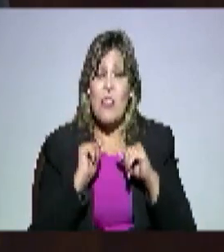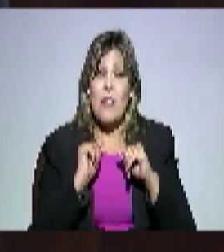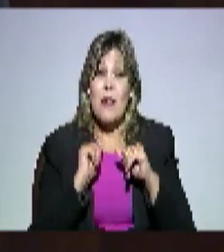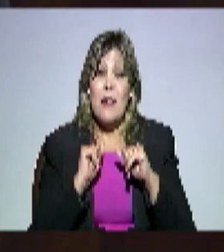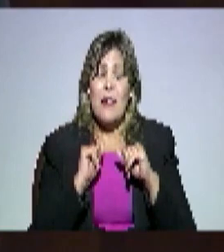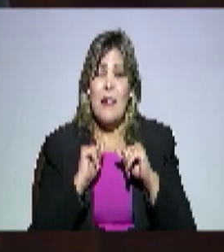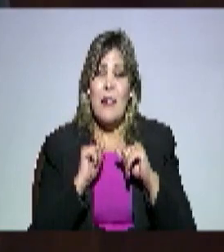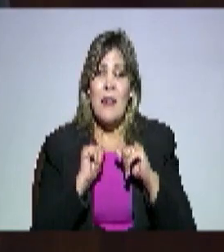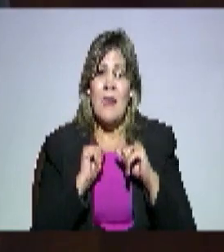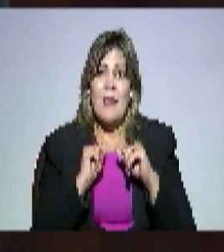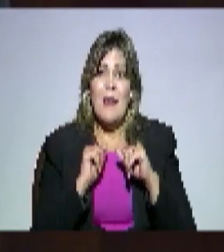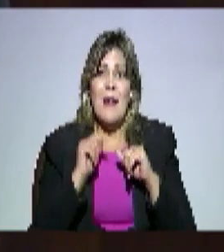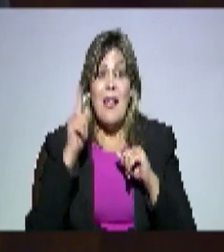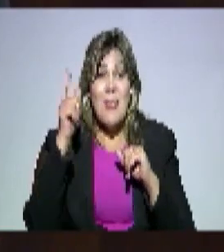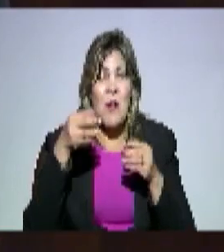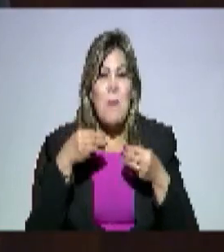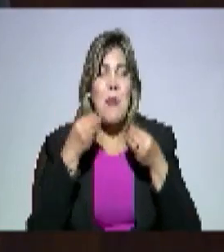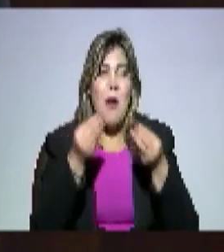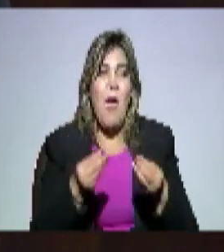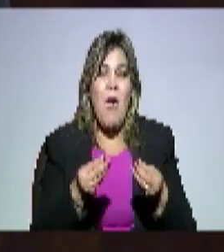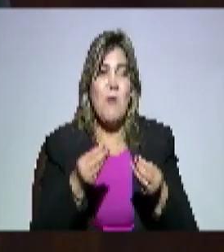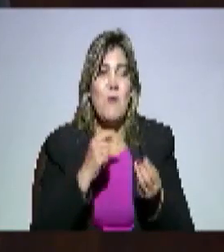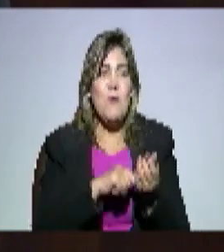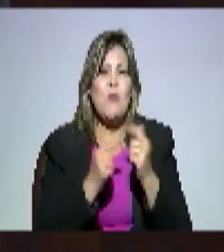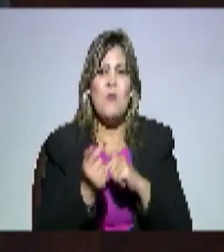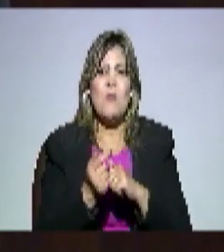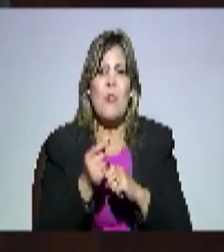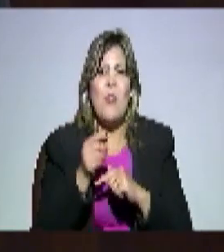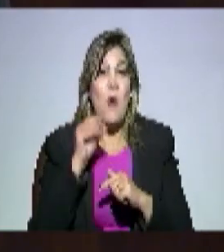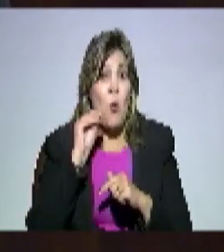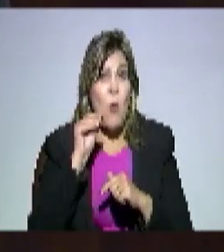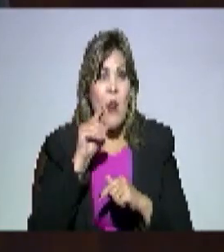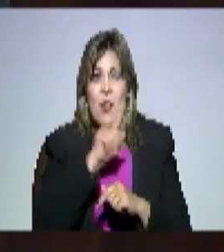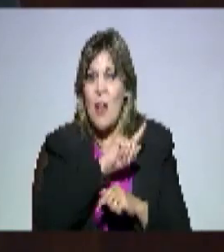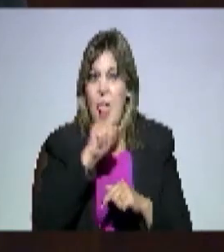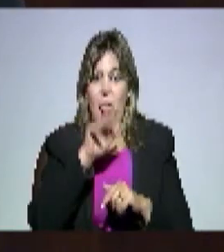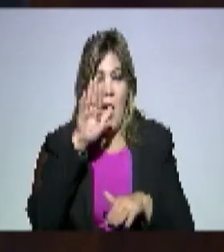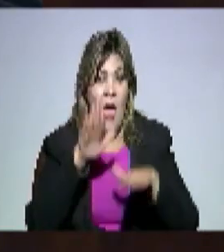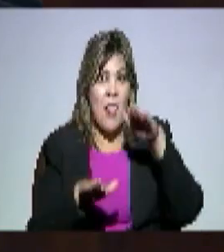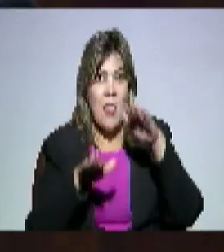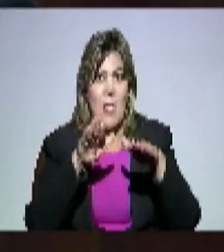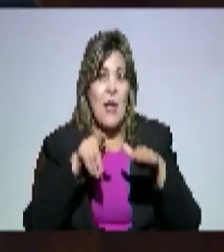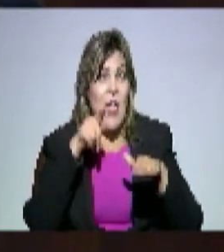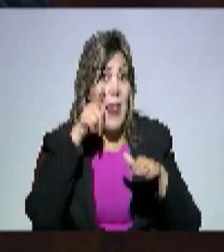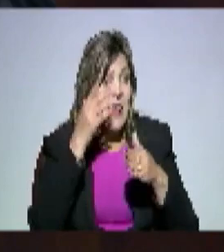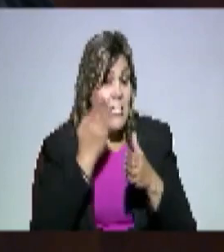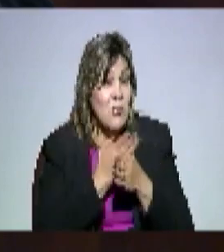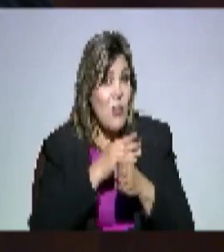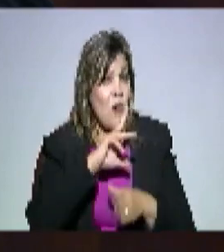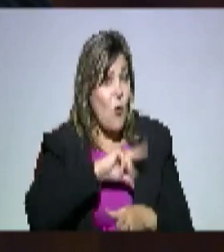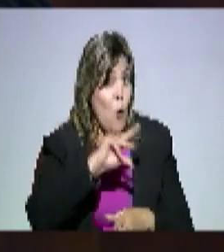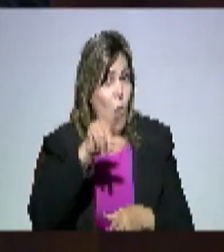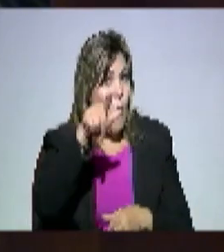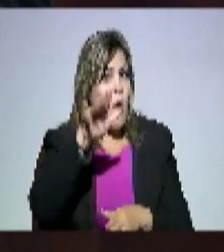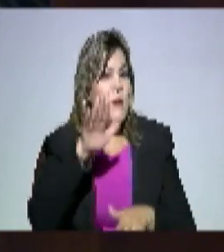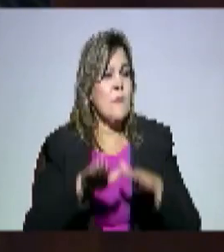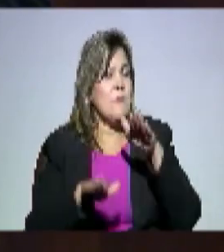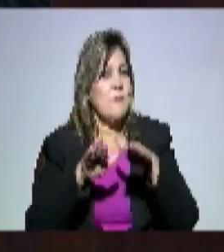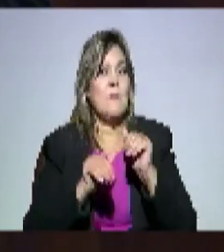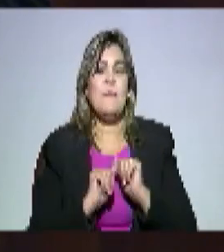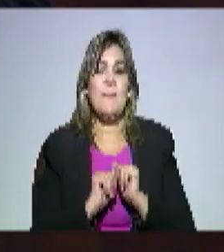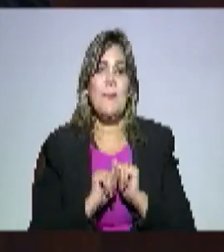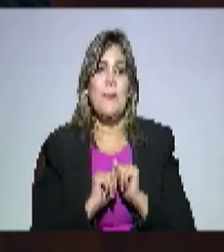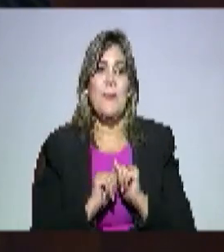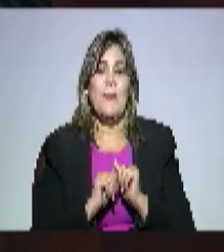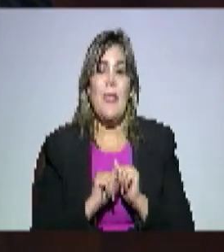الطريق اللي حطه المسيح كده قال لنا لا تدينوا لكي لا تدانوا افتكر القصه دي ان انا عشان لو